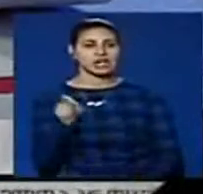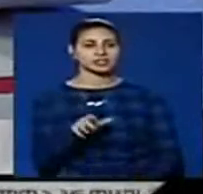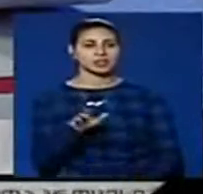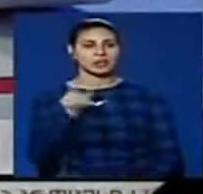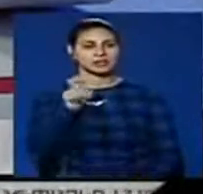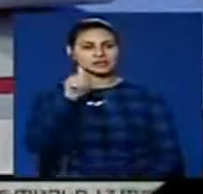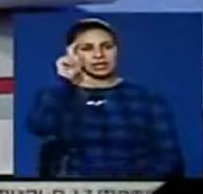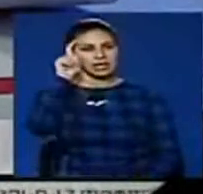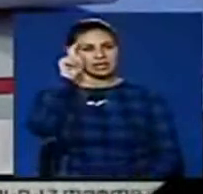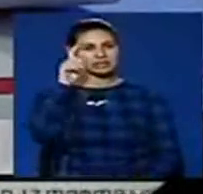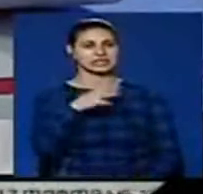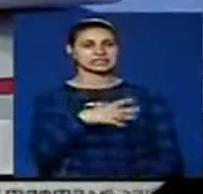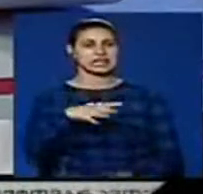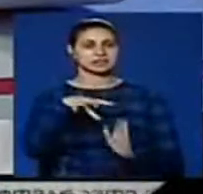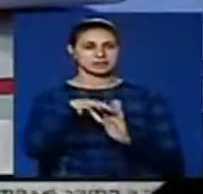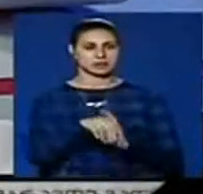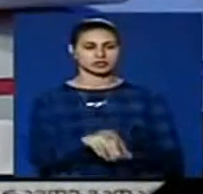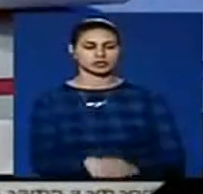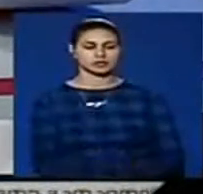უკვე საქართველოში?